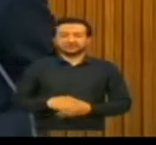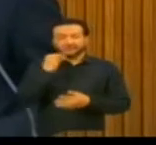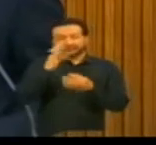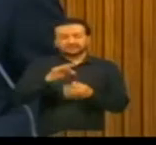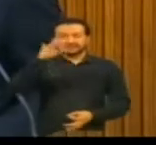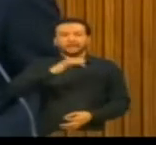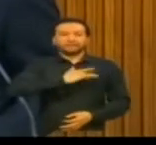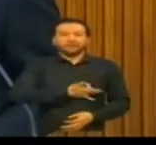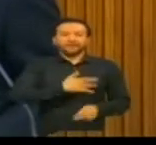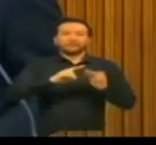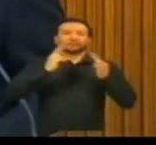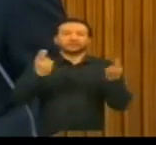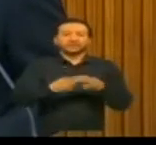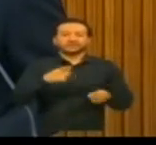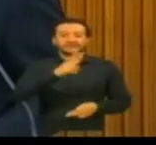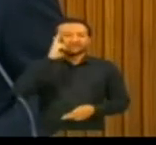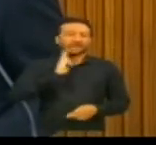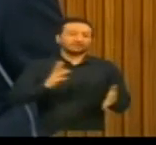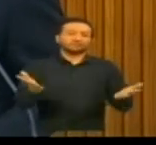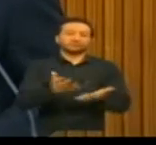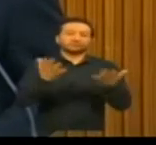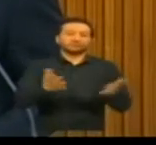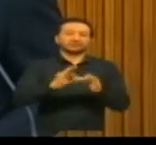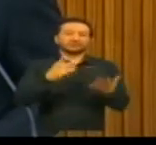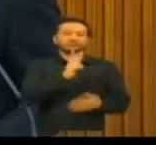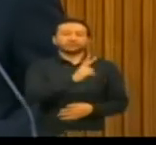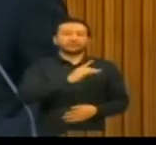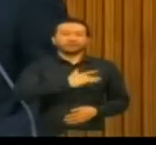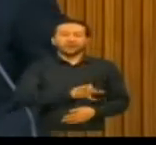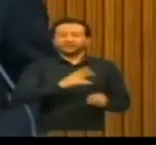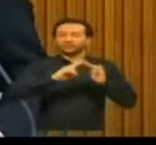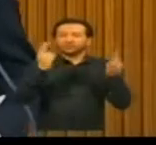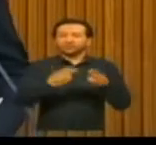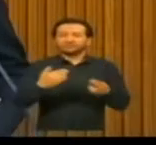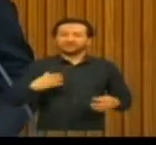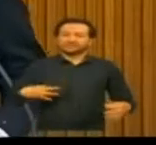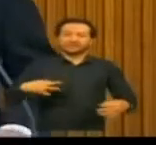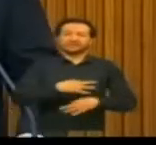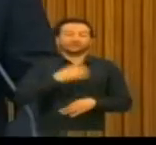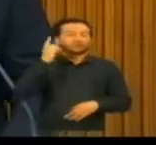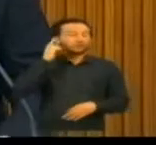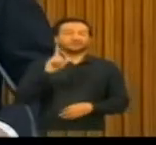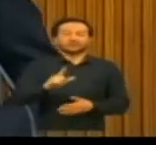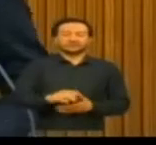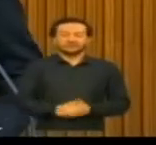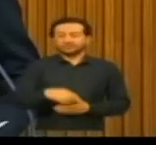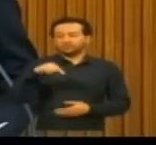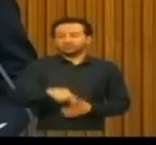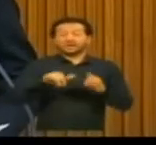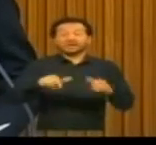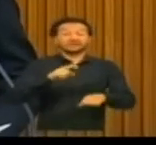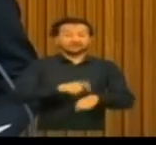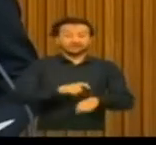İnsanın manevi dünyasının zenginliğidir inanç. O manevi dünyaya bizim saygı göstermemiz lazım. Bugün aynı